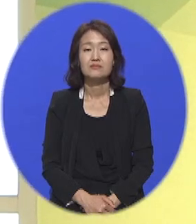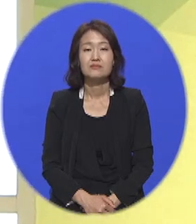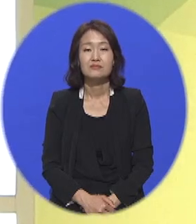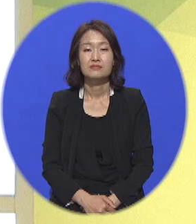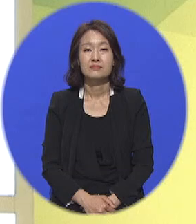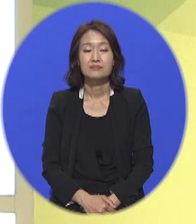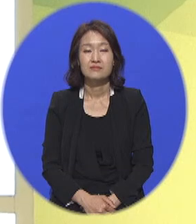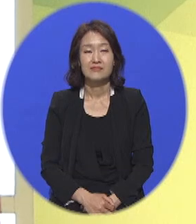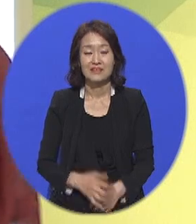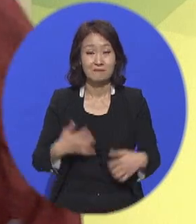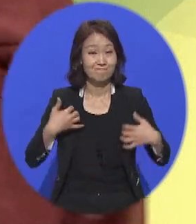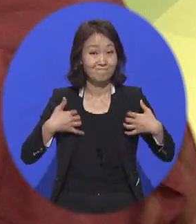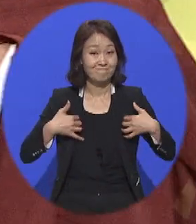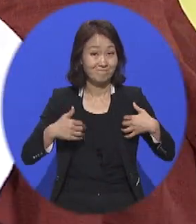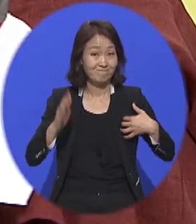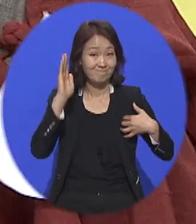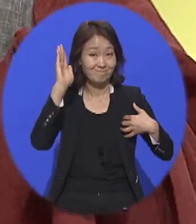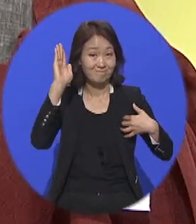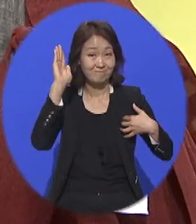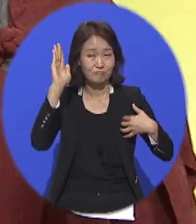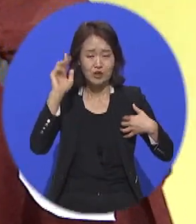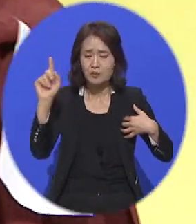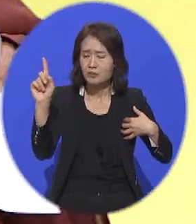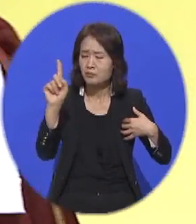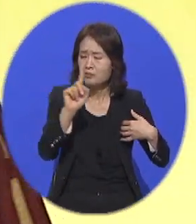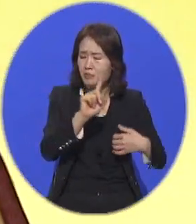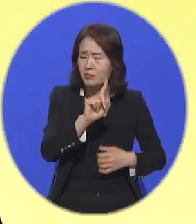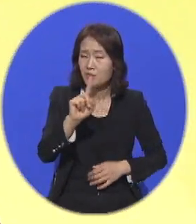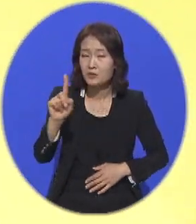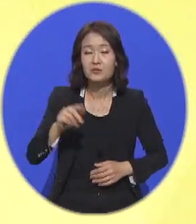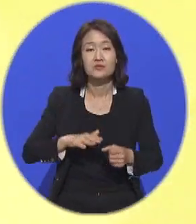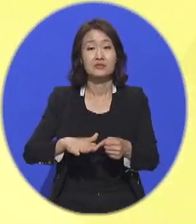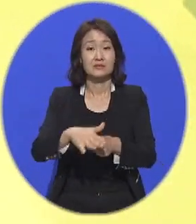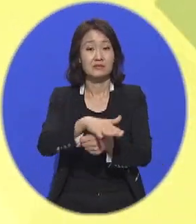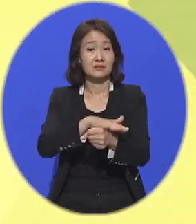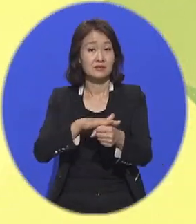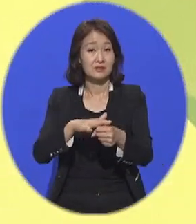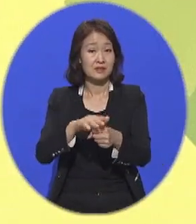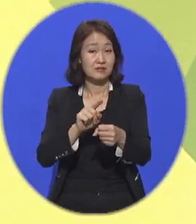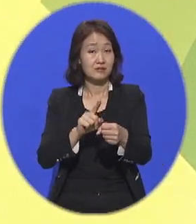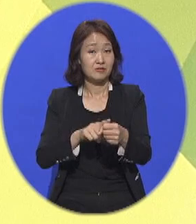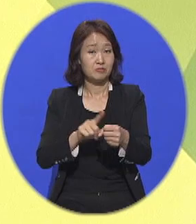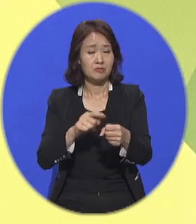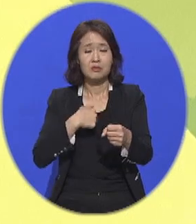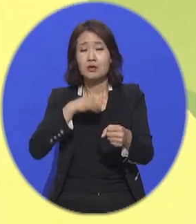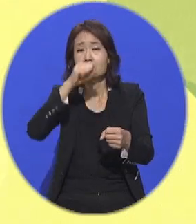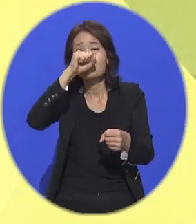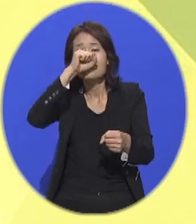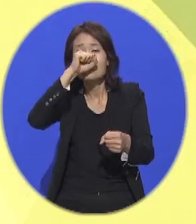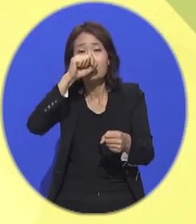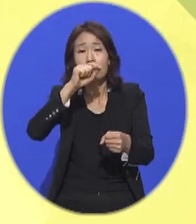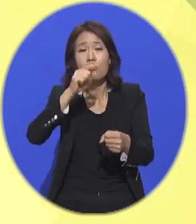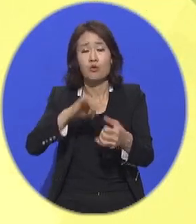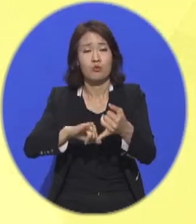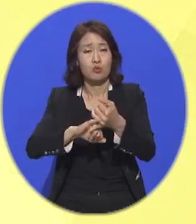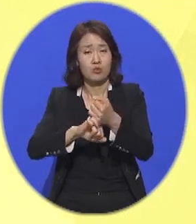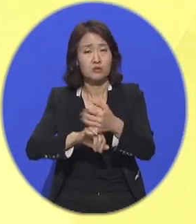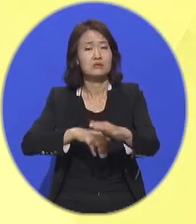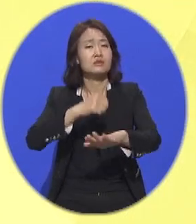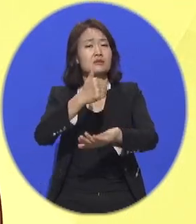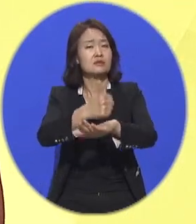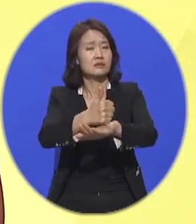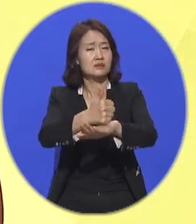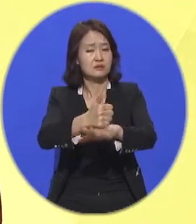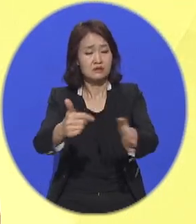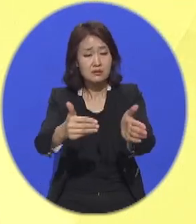자, 이게 이제 재미나는 이해가 있습니다. 모든 것은 사랑이라는 것은 내가 좋아하는 것이라는 것은 끝이 있습니다. 이걸 알아야